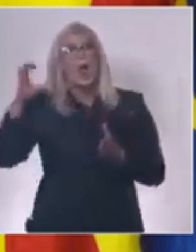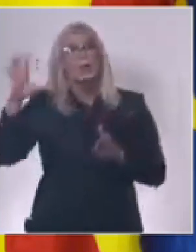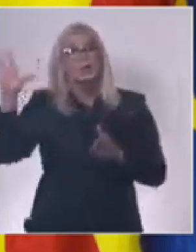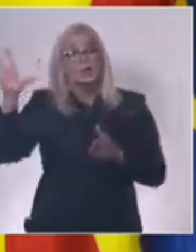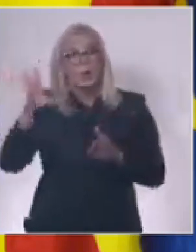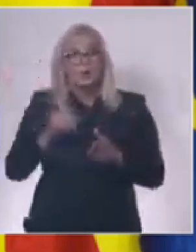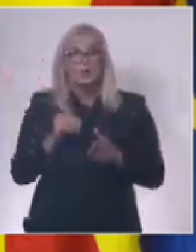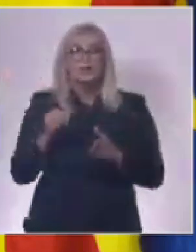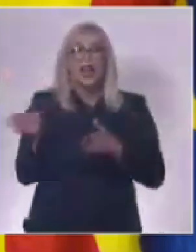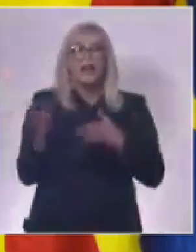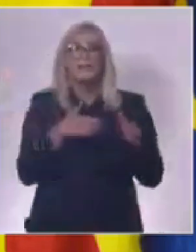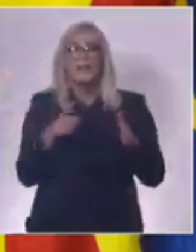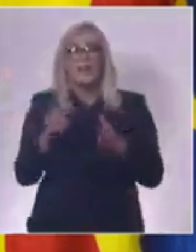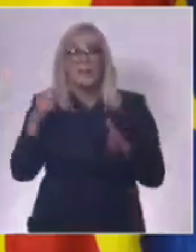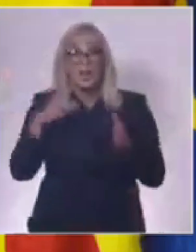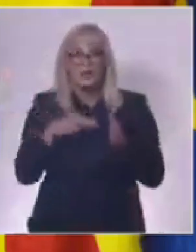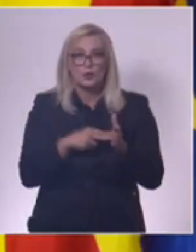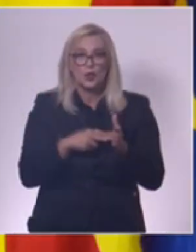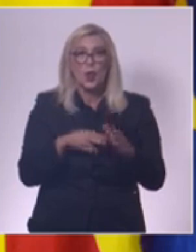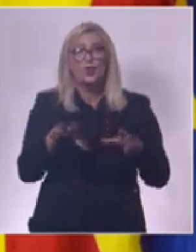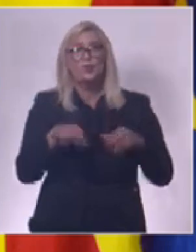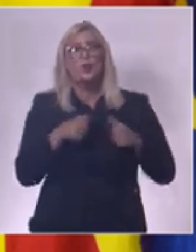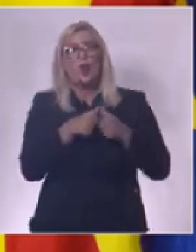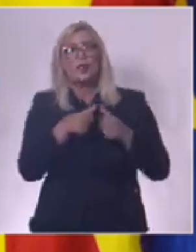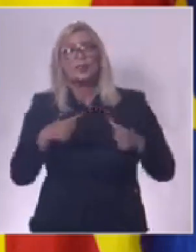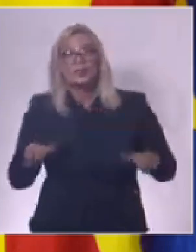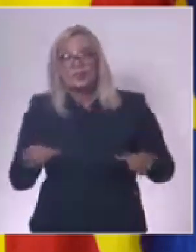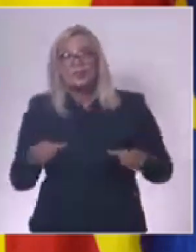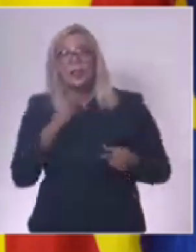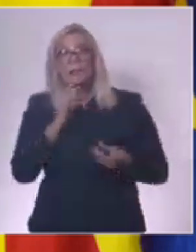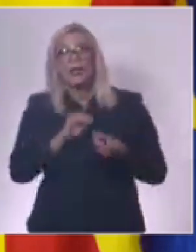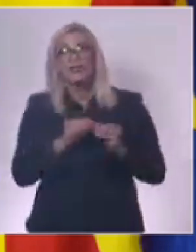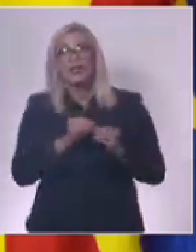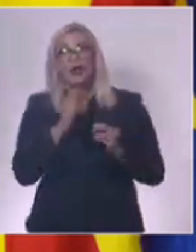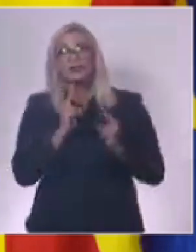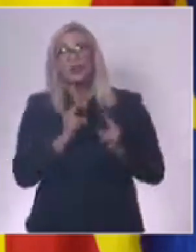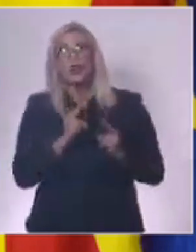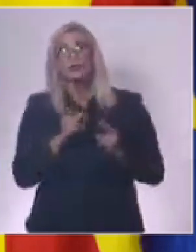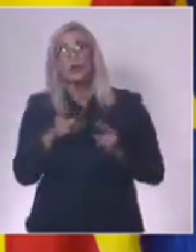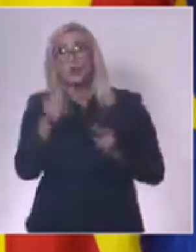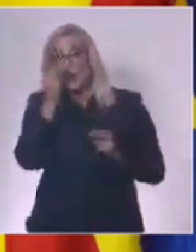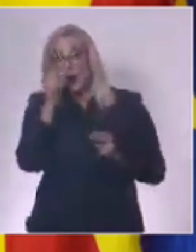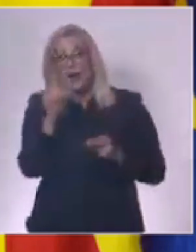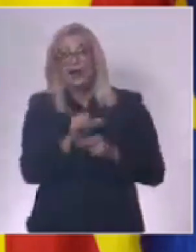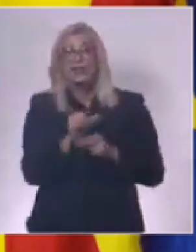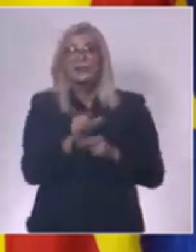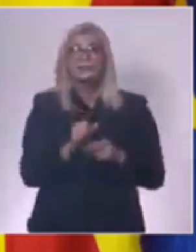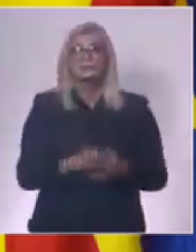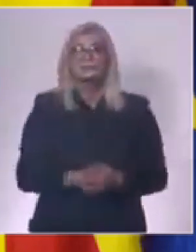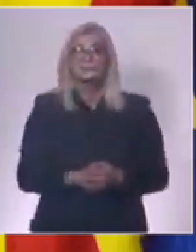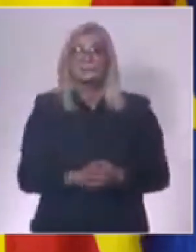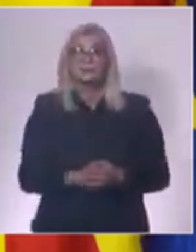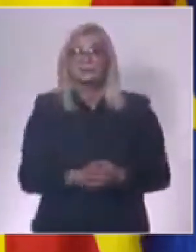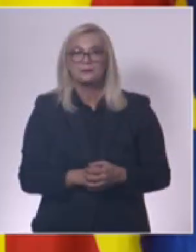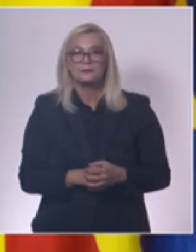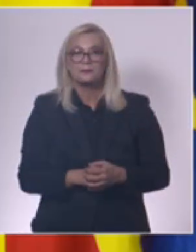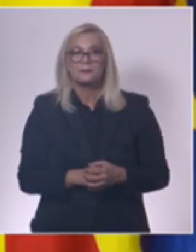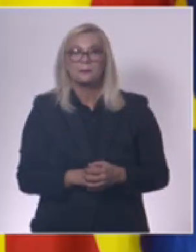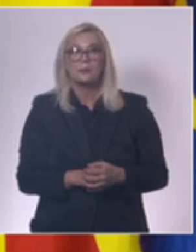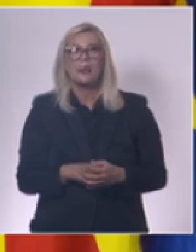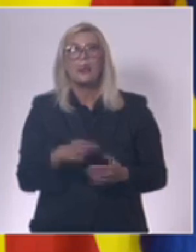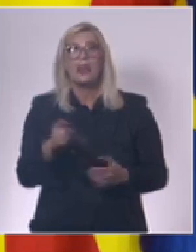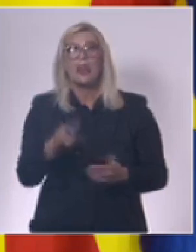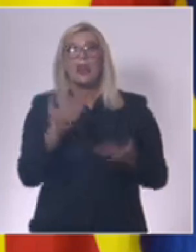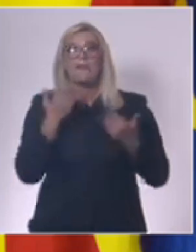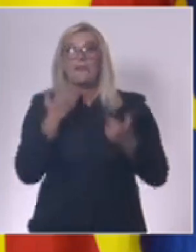ветерници, усвојување на систем за трговија со емисии на газ, енергетска ефикасност и справување со загадувањето на